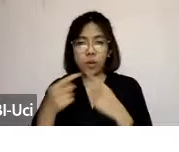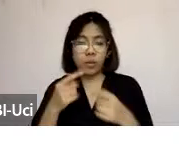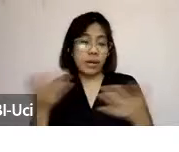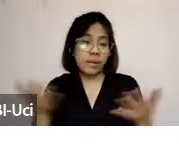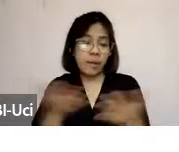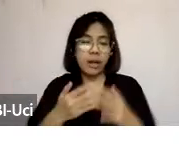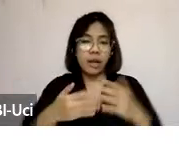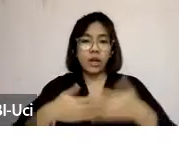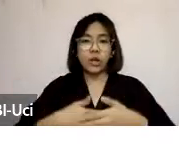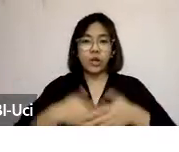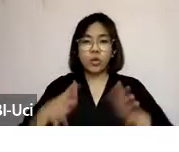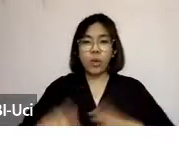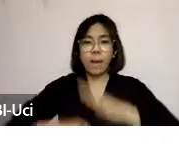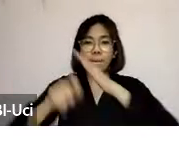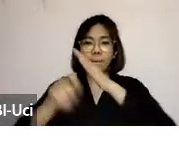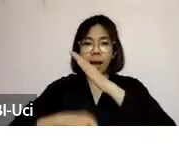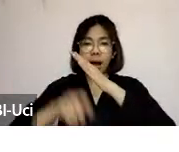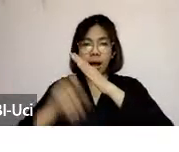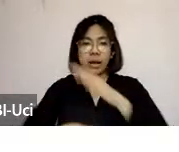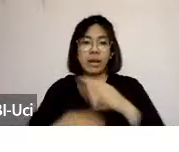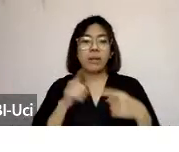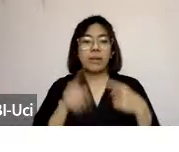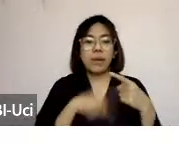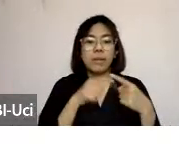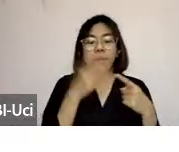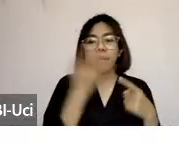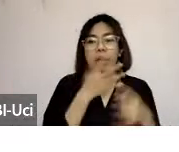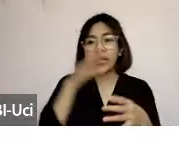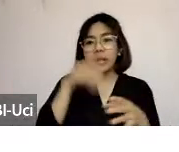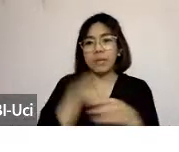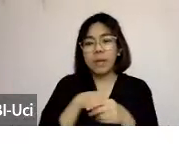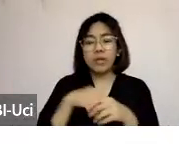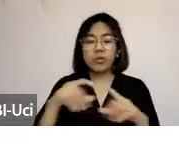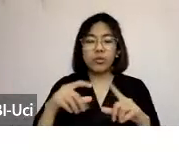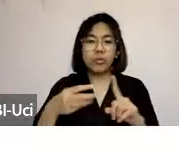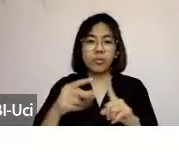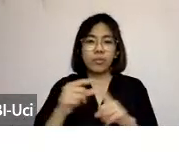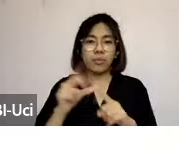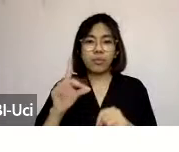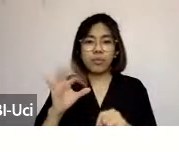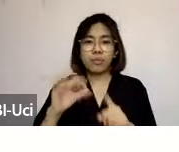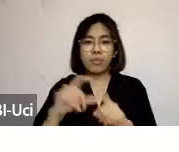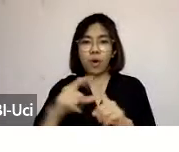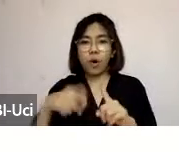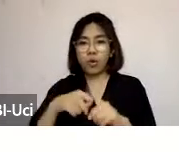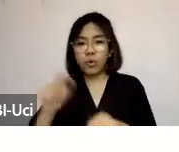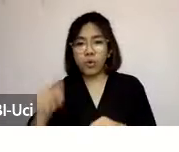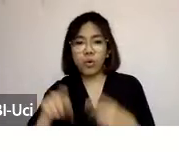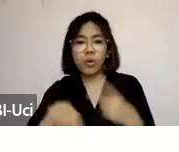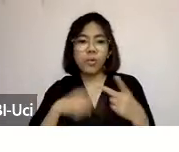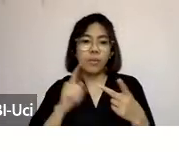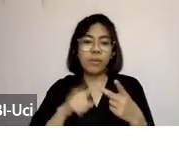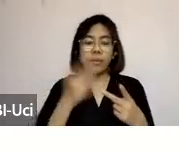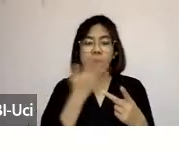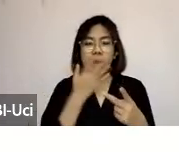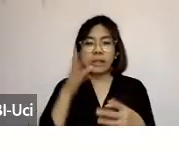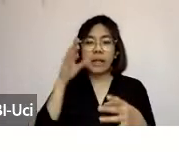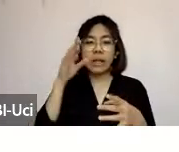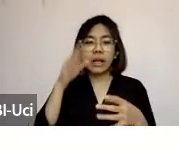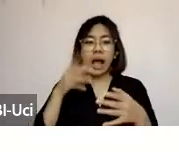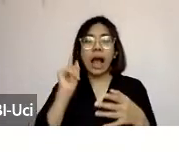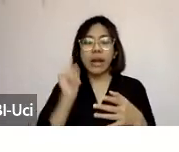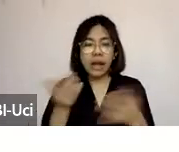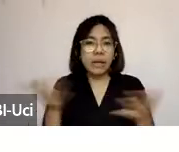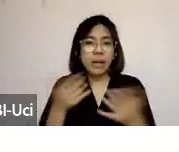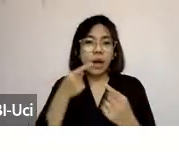ruang tengah jadi ada Bahasa perlu hukum basah dalam ruang pengadilan termuda di ketiga adalah bahasa sebagai alat bukti kejahatan termasuk